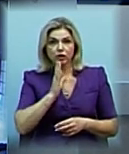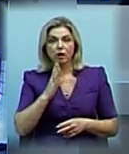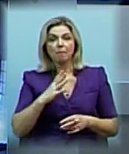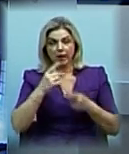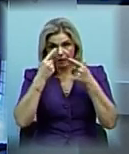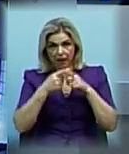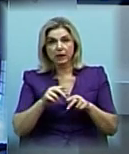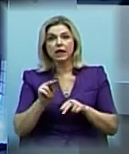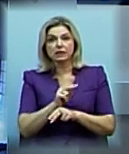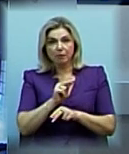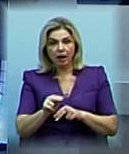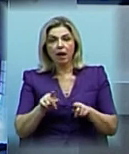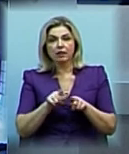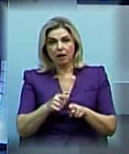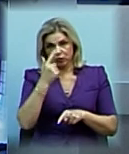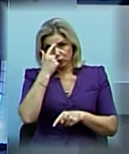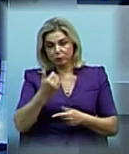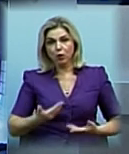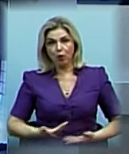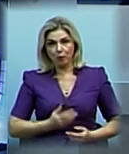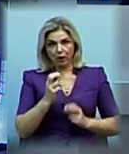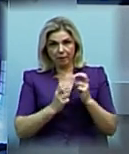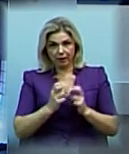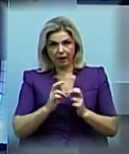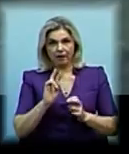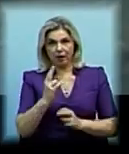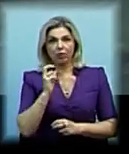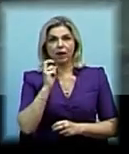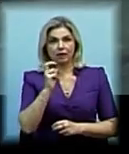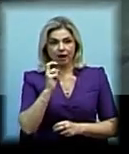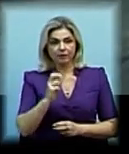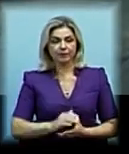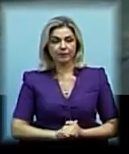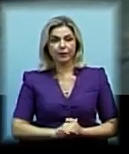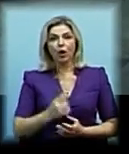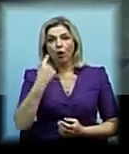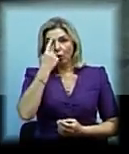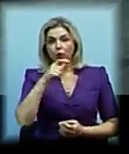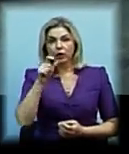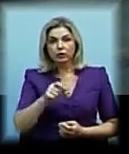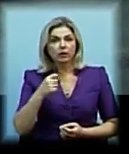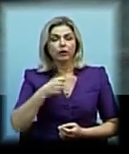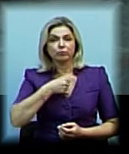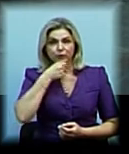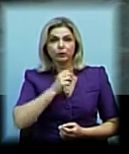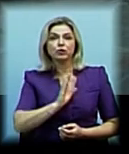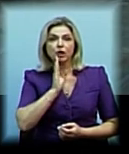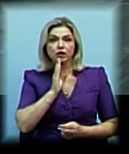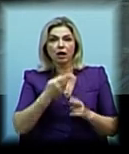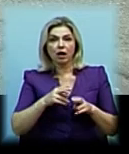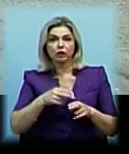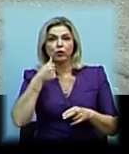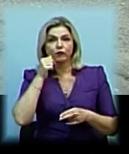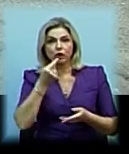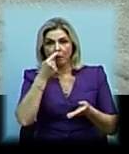на комунальному підприємстві «Миколаїв Електротранс». Особу літньої жінки, яка вчора, 13 вересня, потрапила